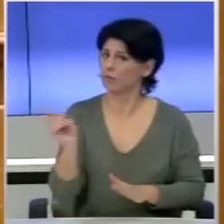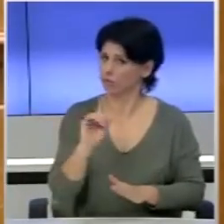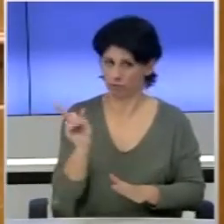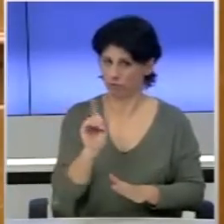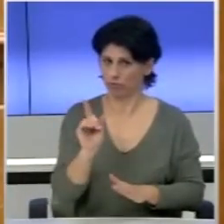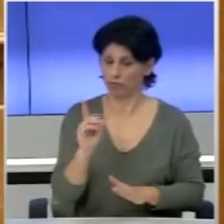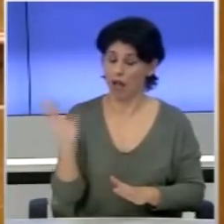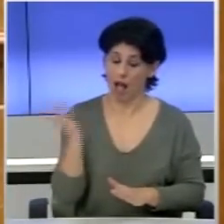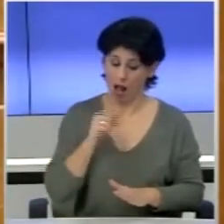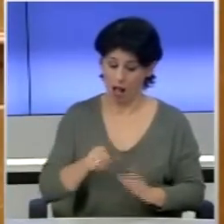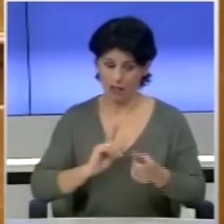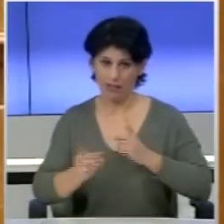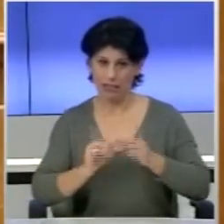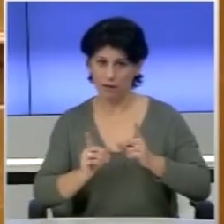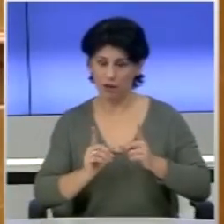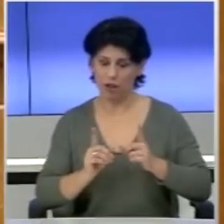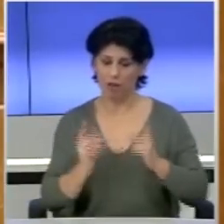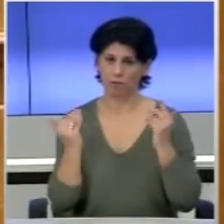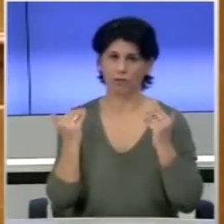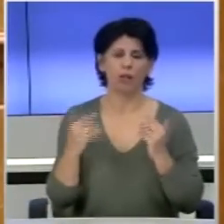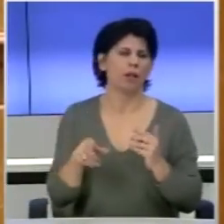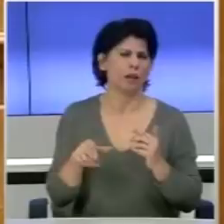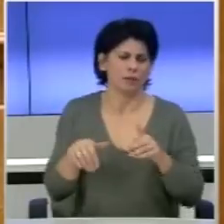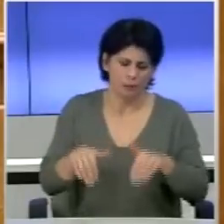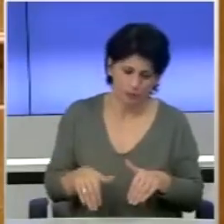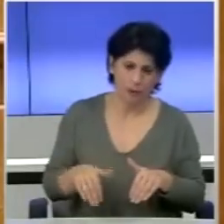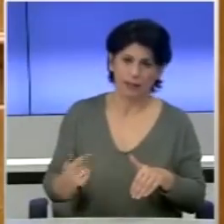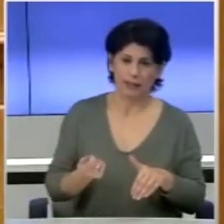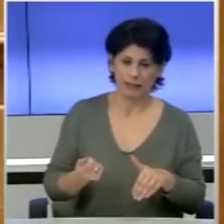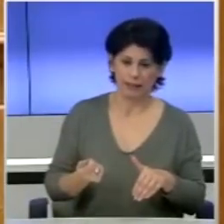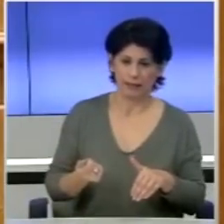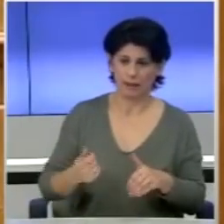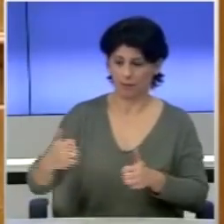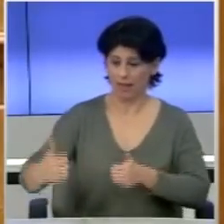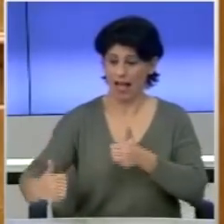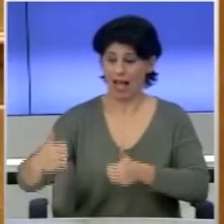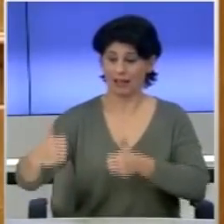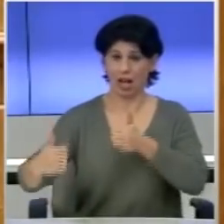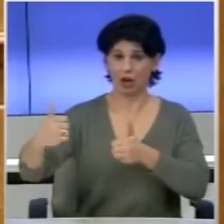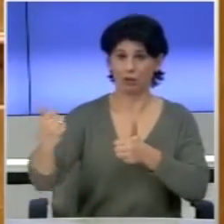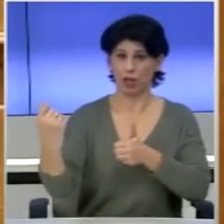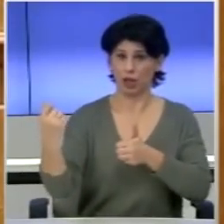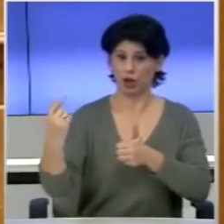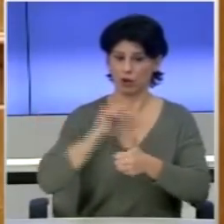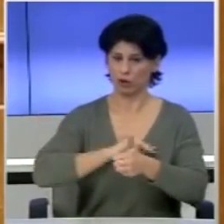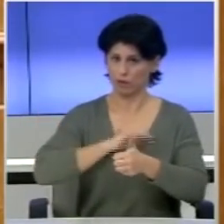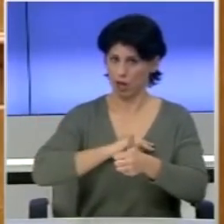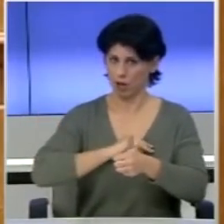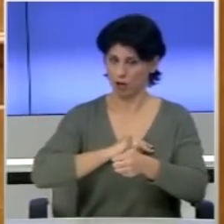όποια τέτοια συμφωνία ως συμβιβασμός που λέτε γίνεται μεταξύ ανταγωνιζόμενων οικονομικών